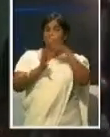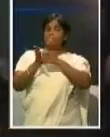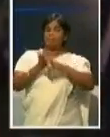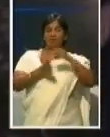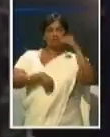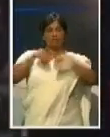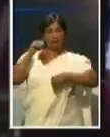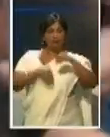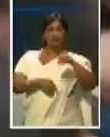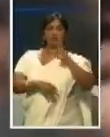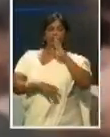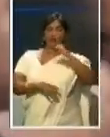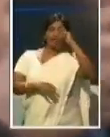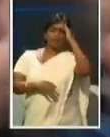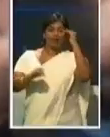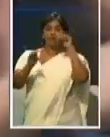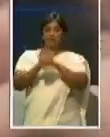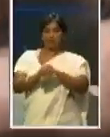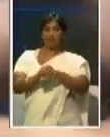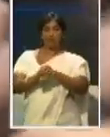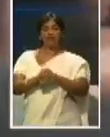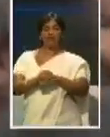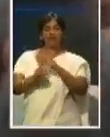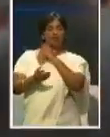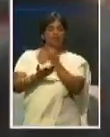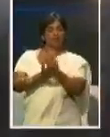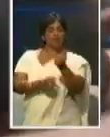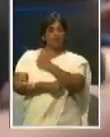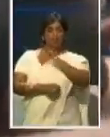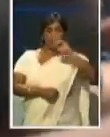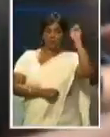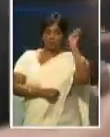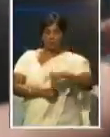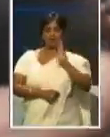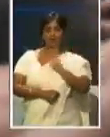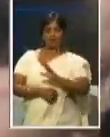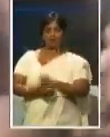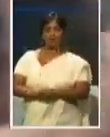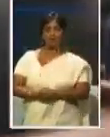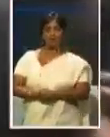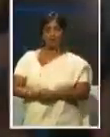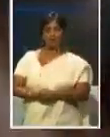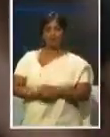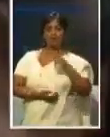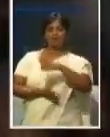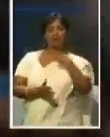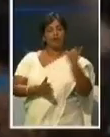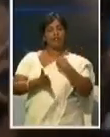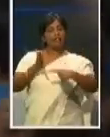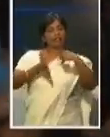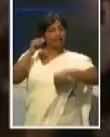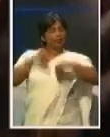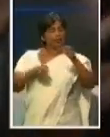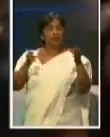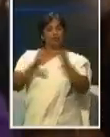පාලන මැතිවරණයෙන් එතුමා නායකත්වයේ දුන් ශ්‍රී ලංකා පොදු ජන පෙරමුණට විශිෂ්ට ජයග්‍රහණයක් ලබා දීමට සමත් වුණා. මෙය නව දේශපාලන